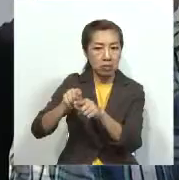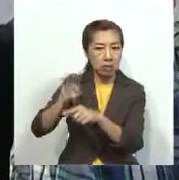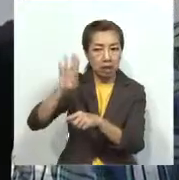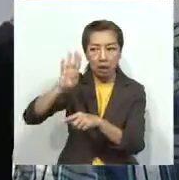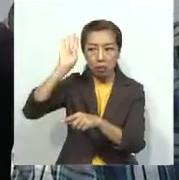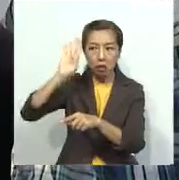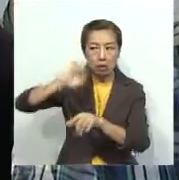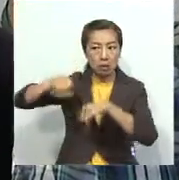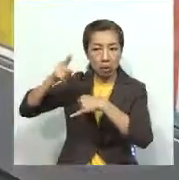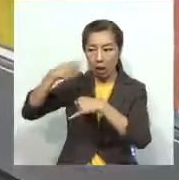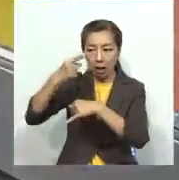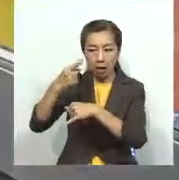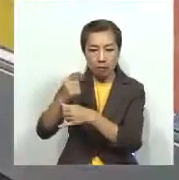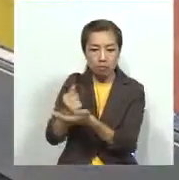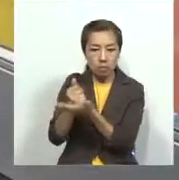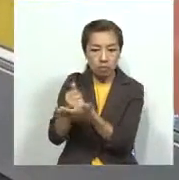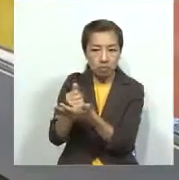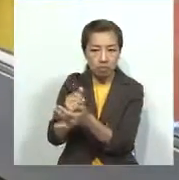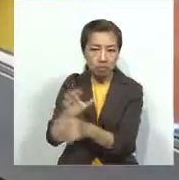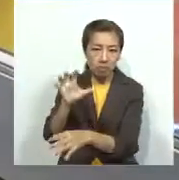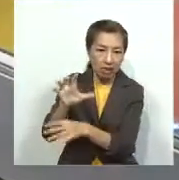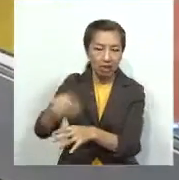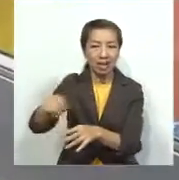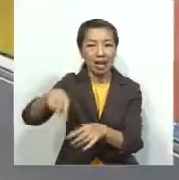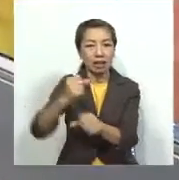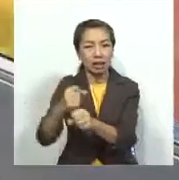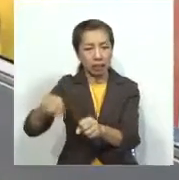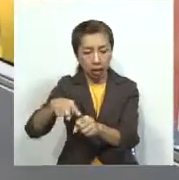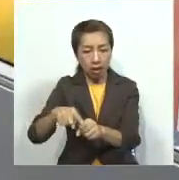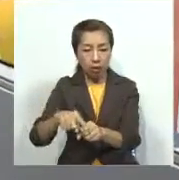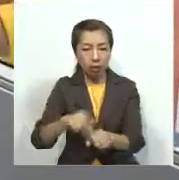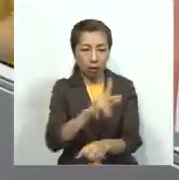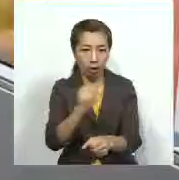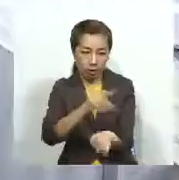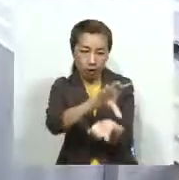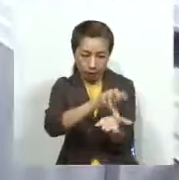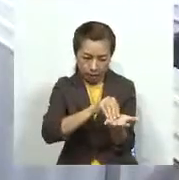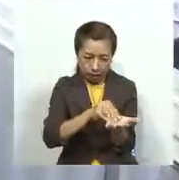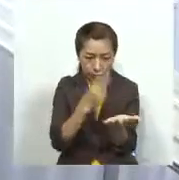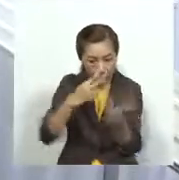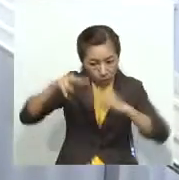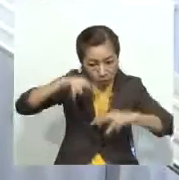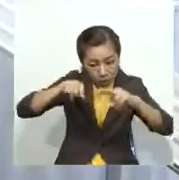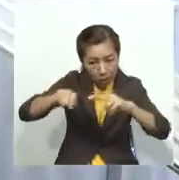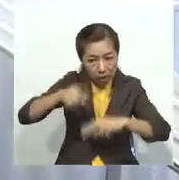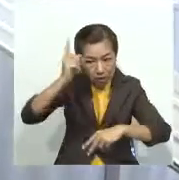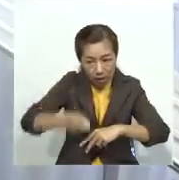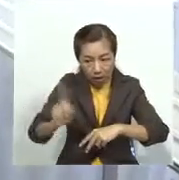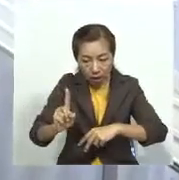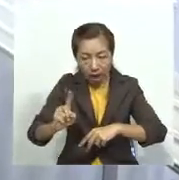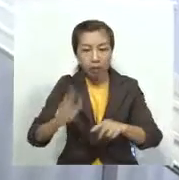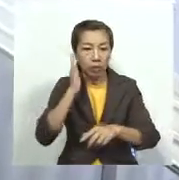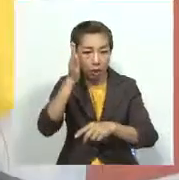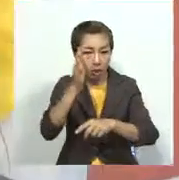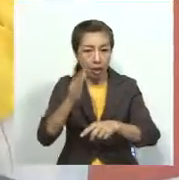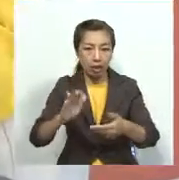าสู่กระบวนการสืบสวนสอบสวนของกกต.แล้วเพื่อที่จะแสวงหาข้อเท็จจริงว่ามีมูลความผิดจริงหรือไม่ก่อนจะส่งให้คณะก